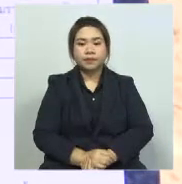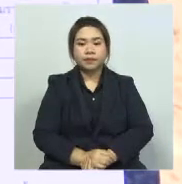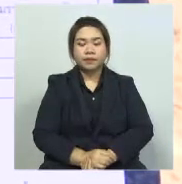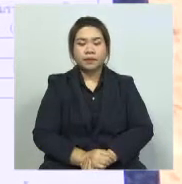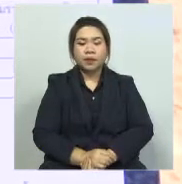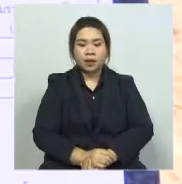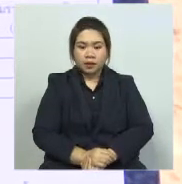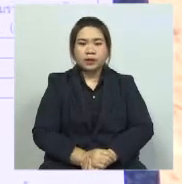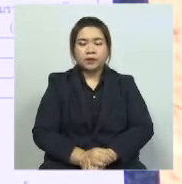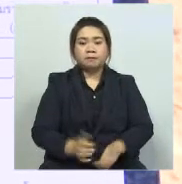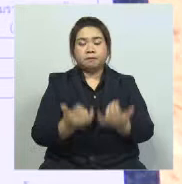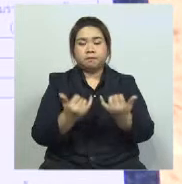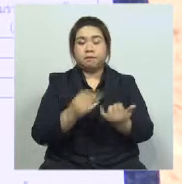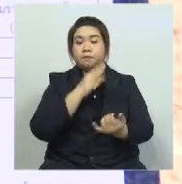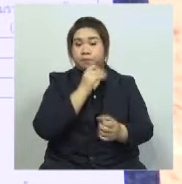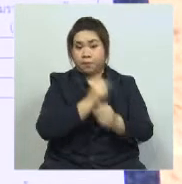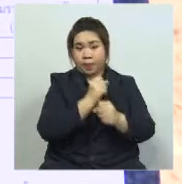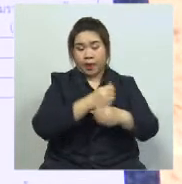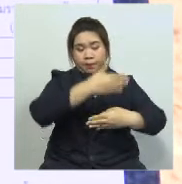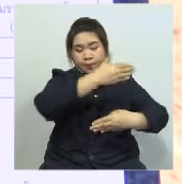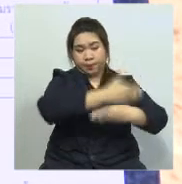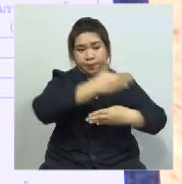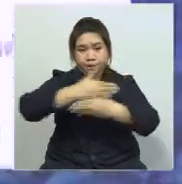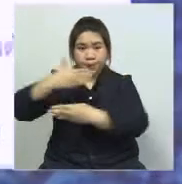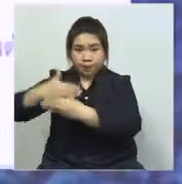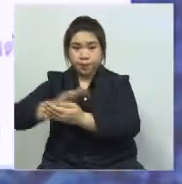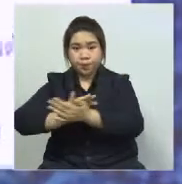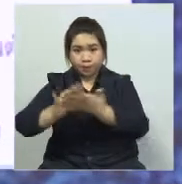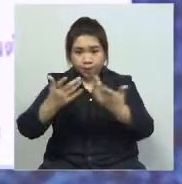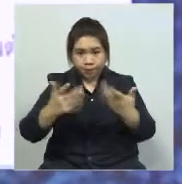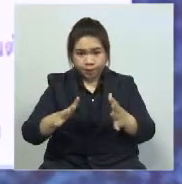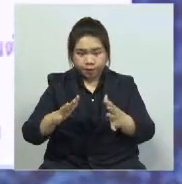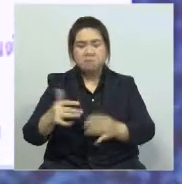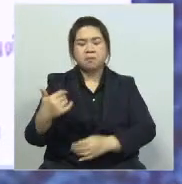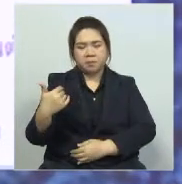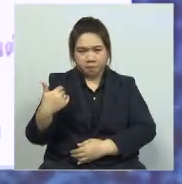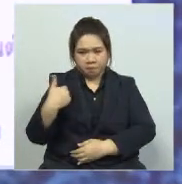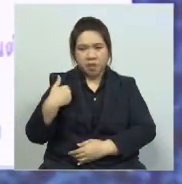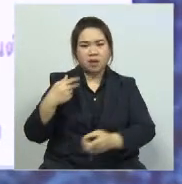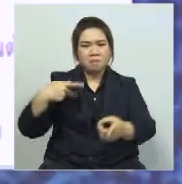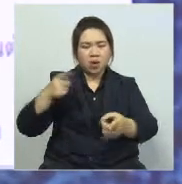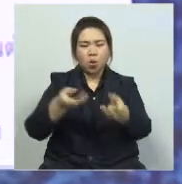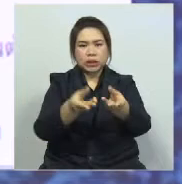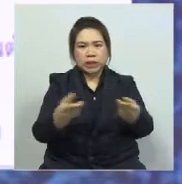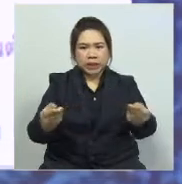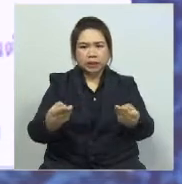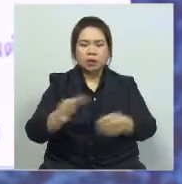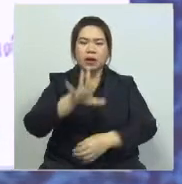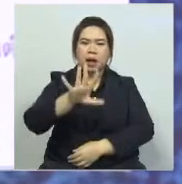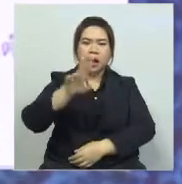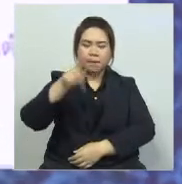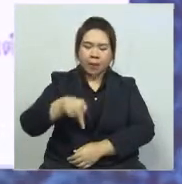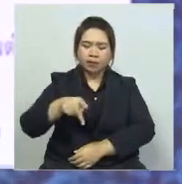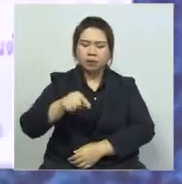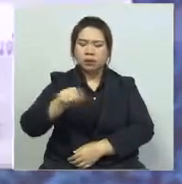สำหรับประโยชน์ภายหลังการสร้างประตูระบายน้ำเขาชนกันก็จะทำให้มีพื้นที่ที่ได้รับประโยชน์ 5,000 ถึง 10,000